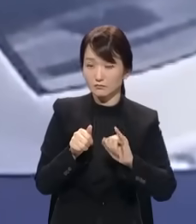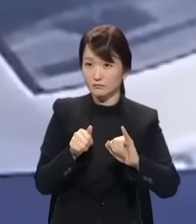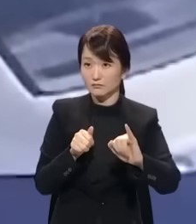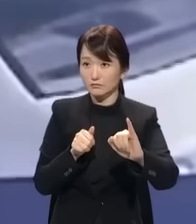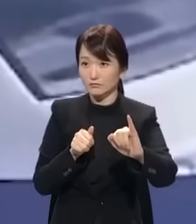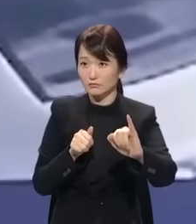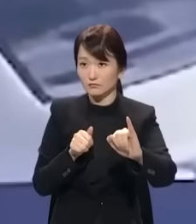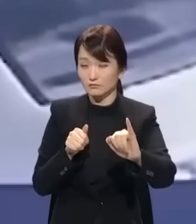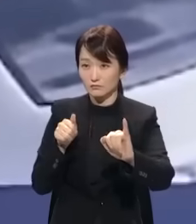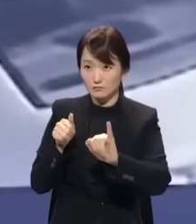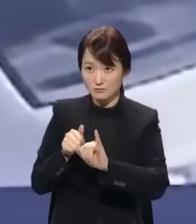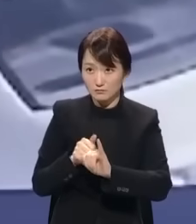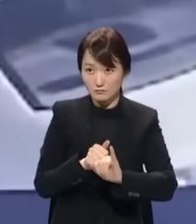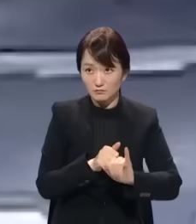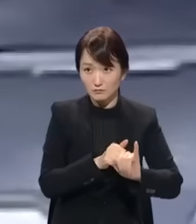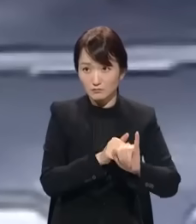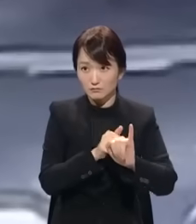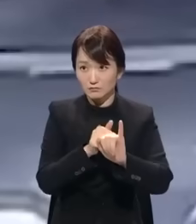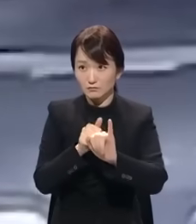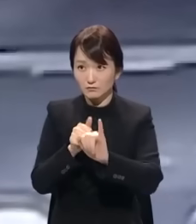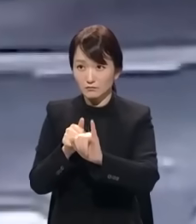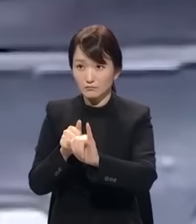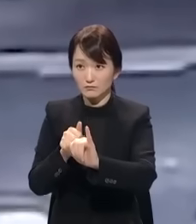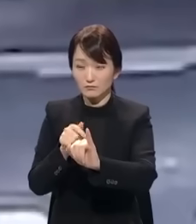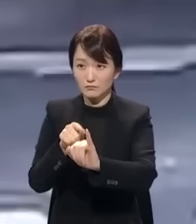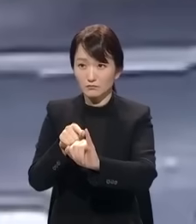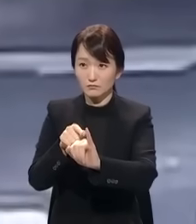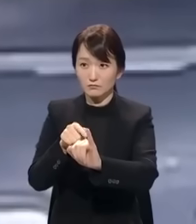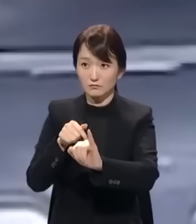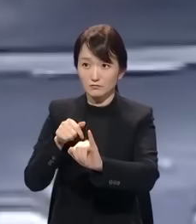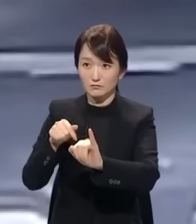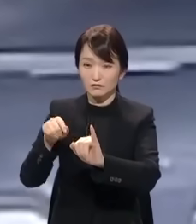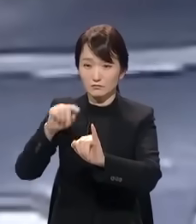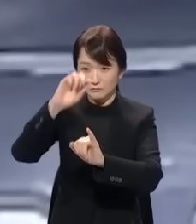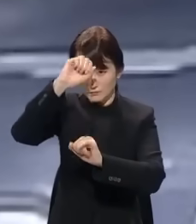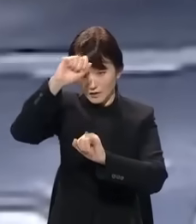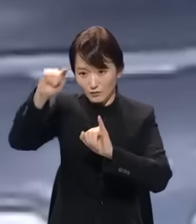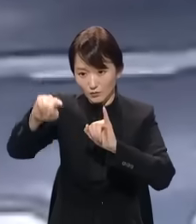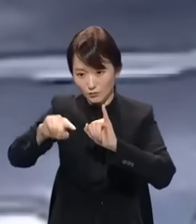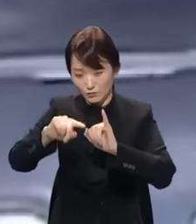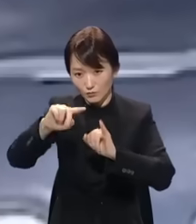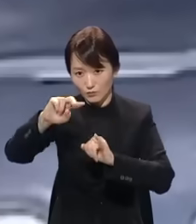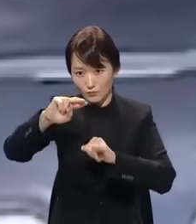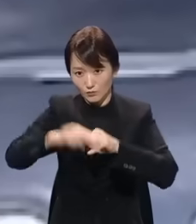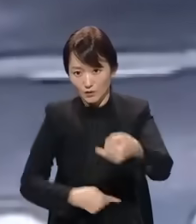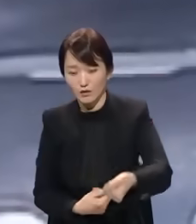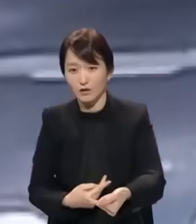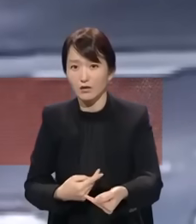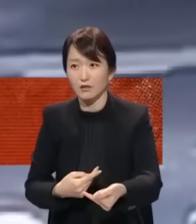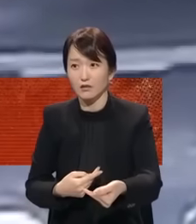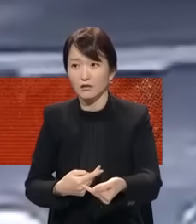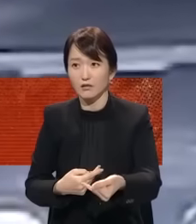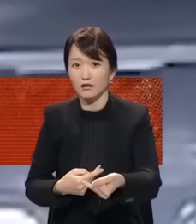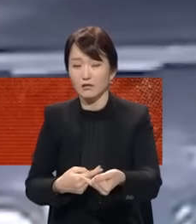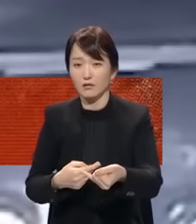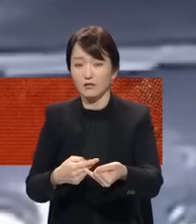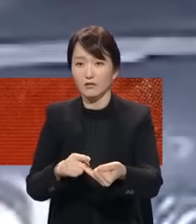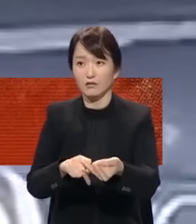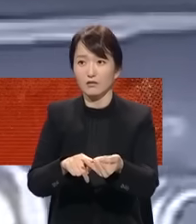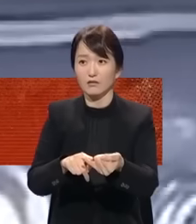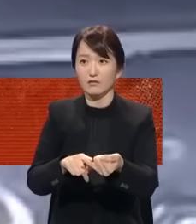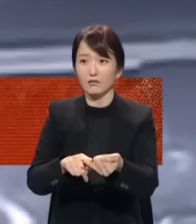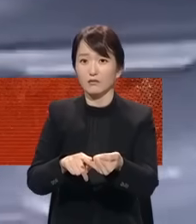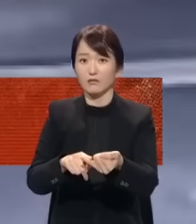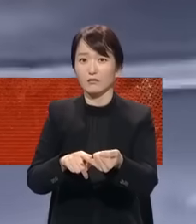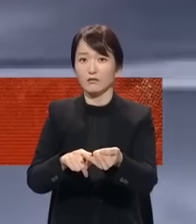남성이 여성을 쫓아가더니 순식간에 저렇게 다가가서요. 갑자기 다리를 걷어차서 넘어뜨렸습니다. 이렇게 넘어졌는데도